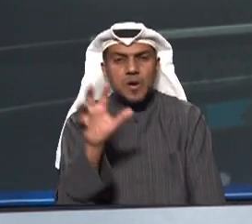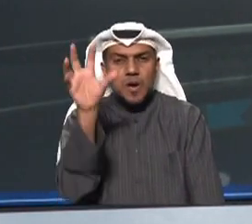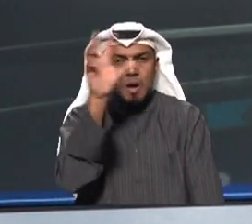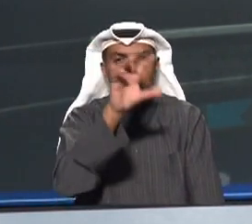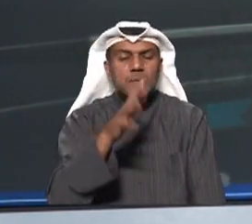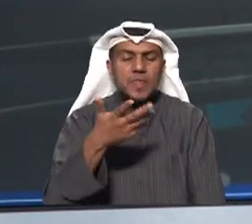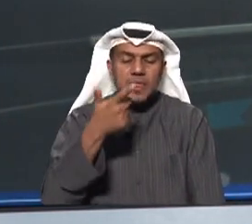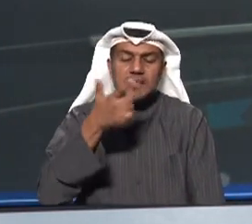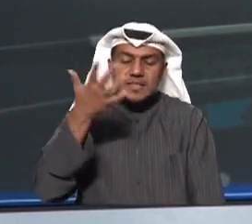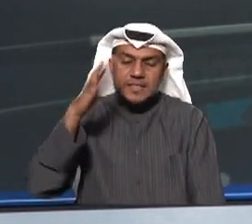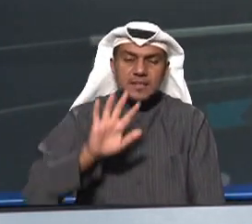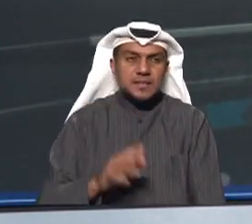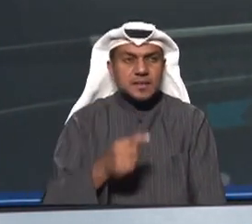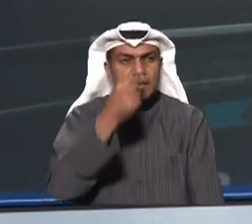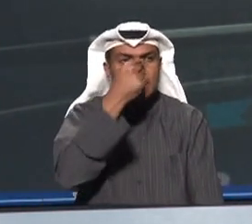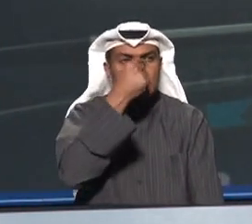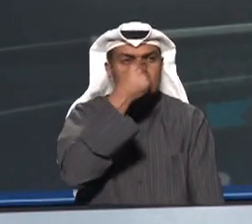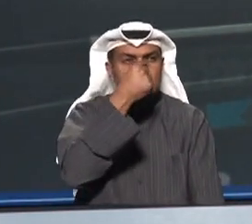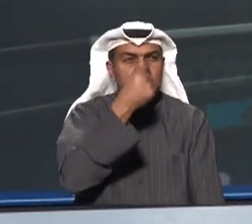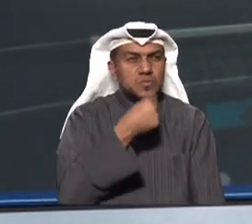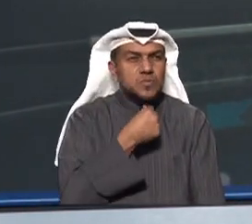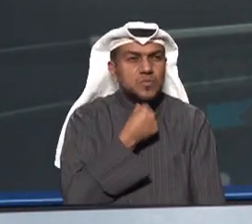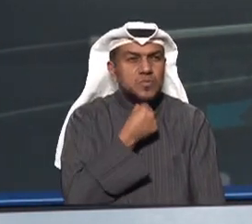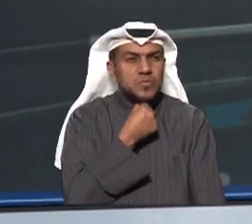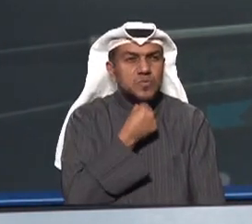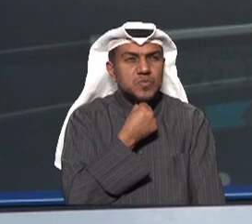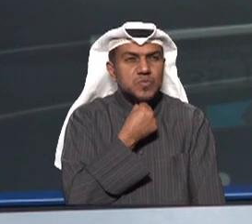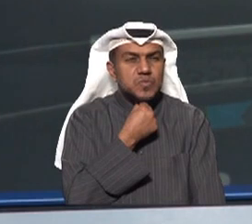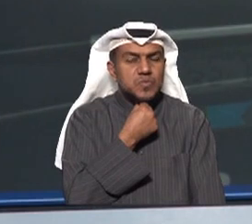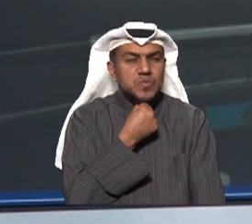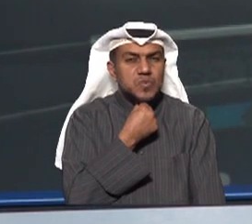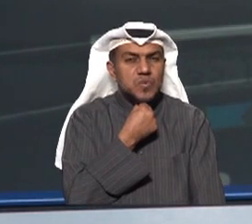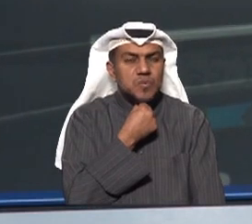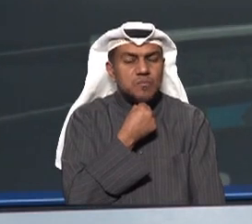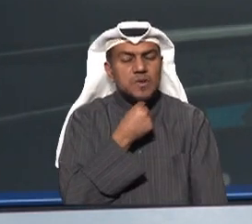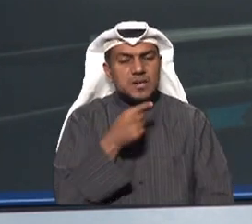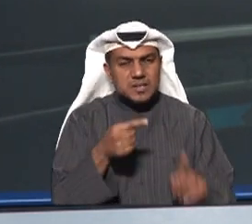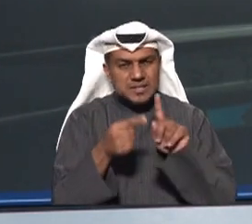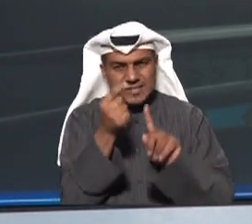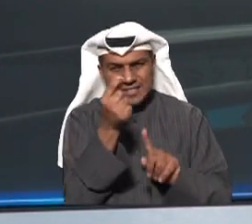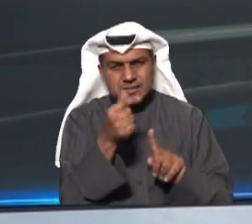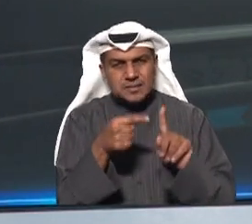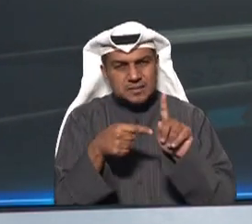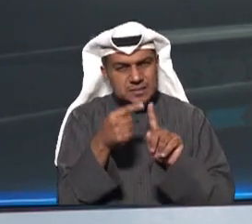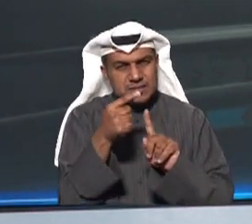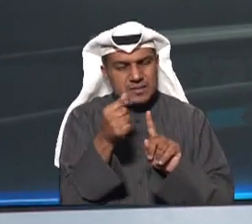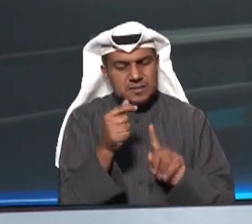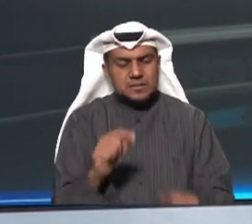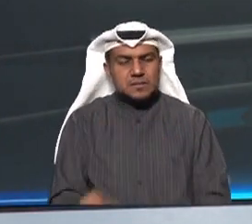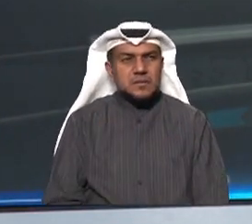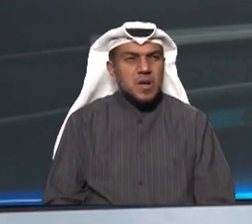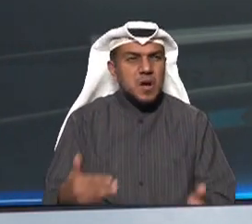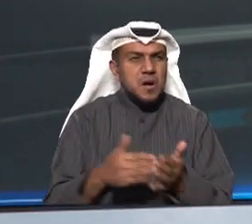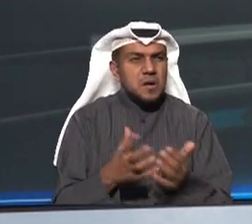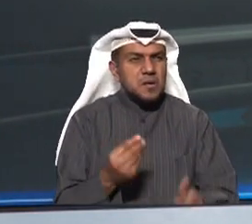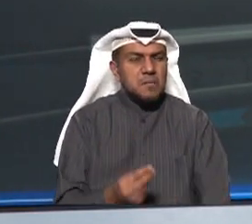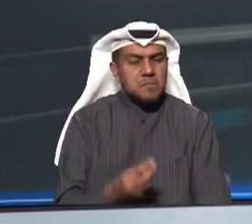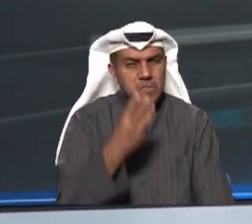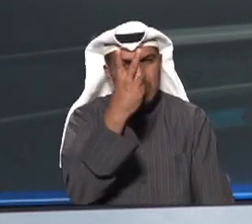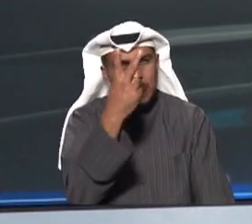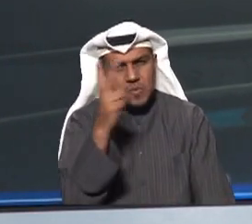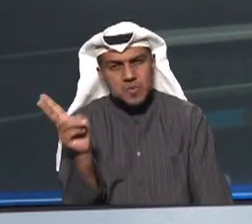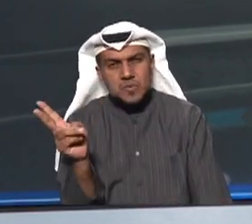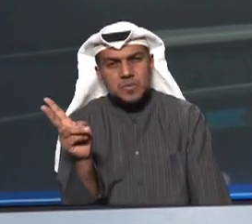تدريجيا. يوم الخميس والجمعة راح يكون هناك ارتفاع نسبي في درجات الحرارة، قد تصل درجة الحرارة العظمى في مدينة الكويت